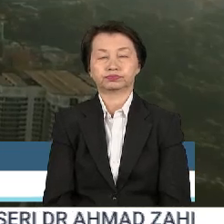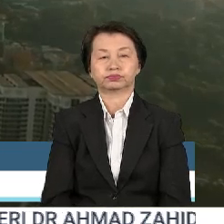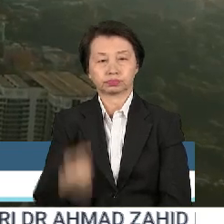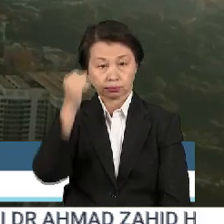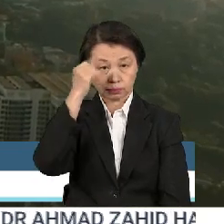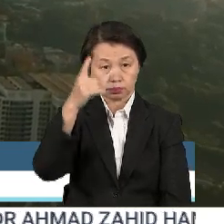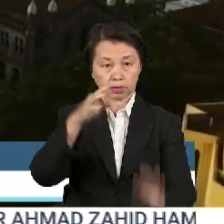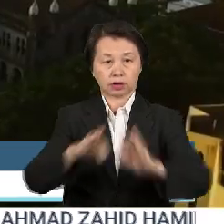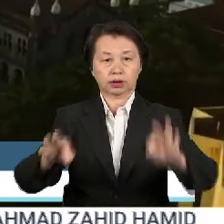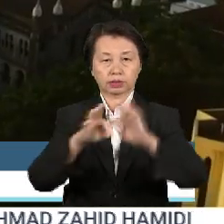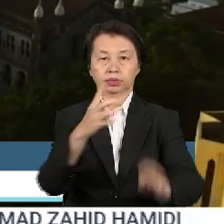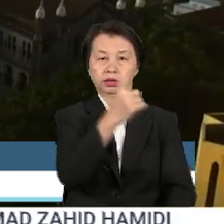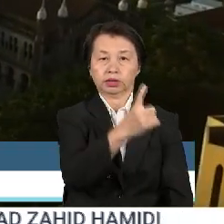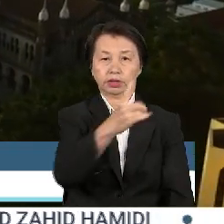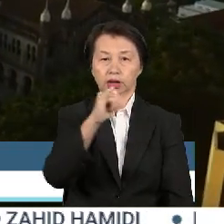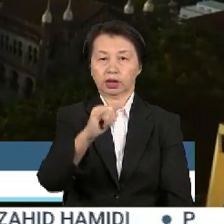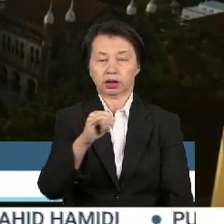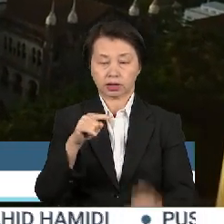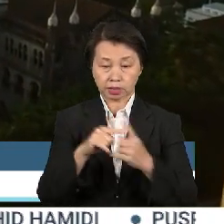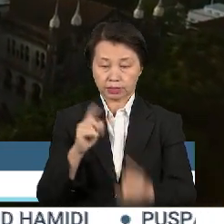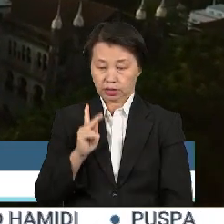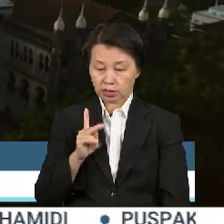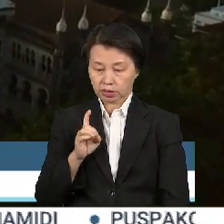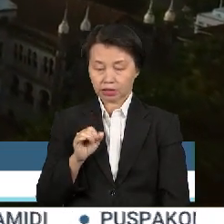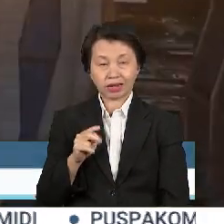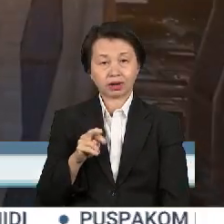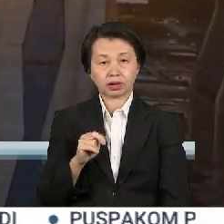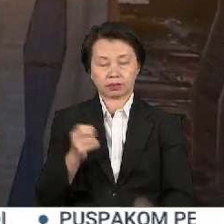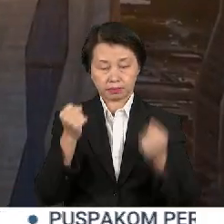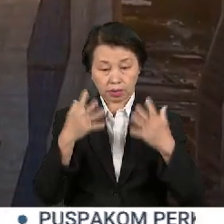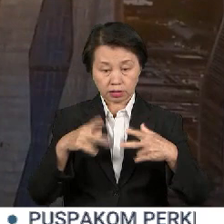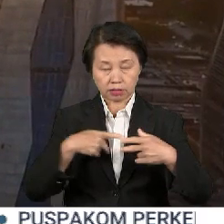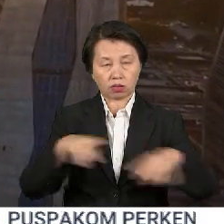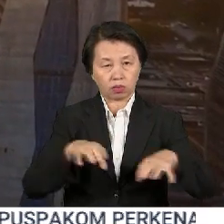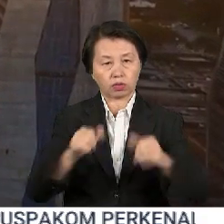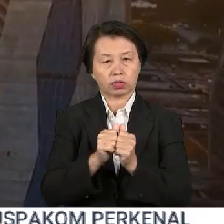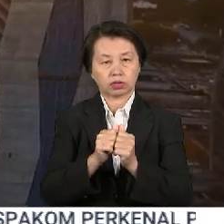Menyedari kepentingan DDI kepada KDNK, pelbagai inisiatif dilaksana bertujuan